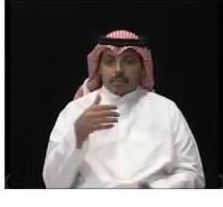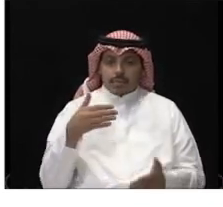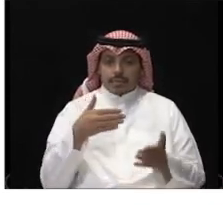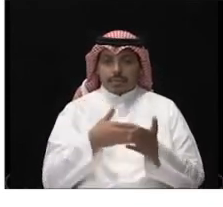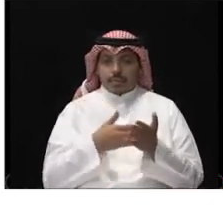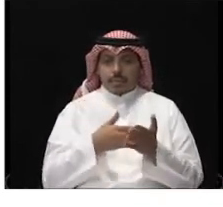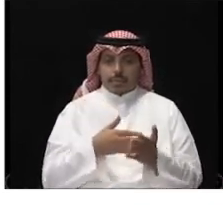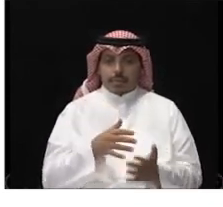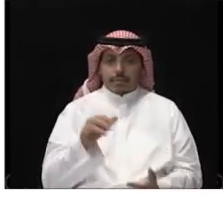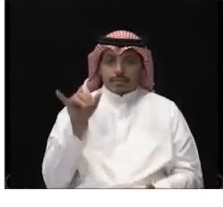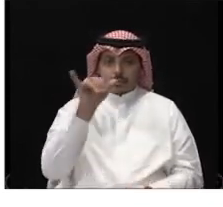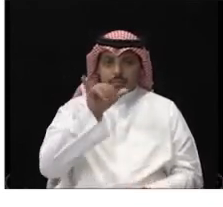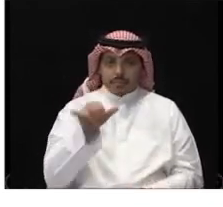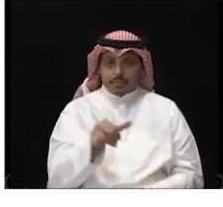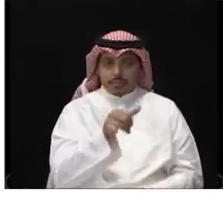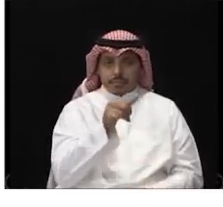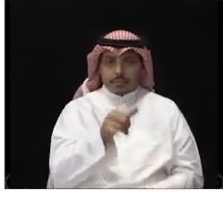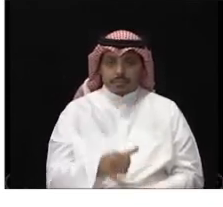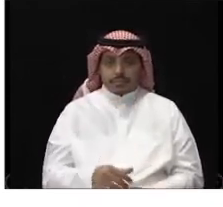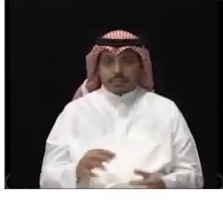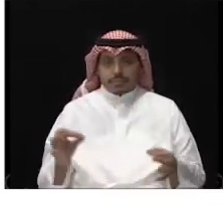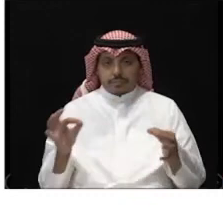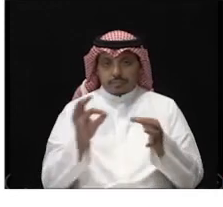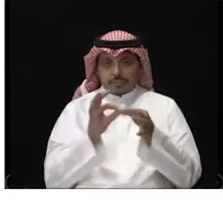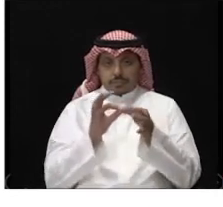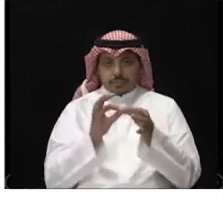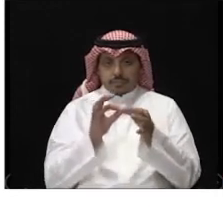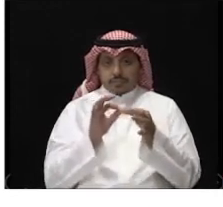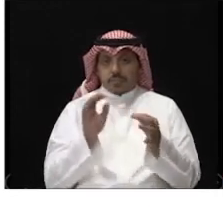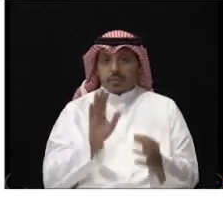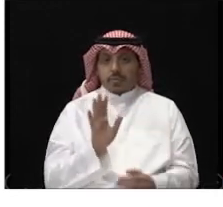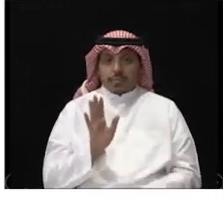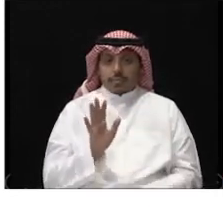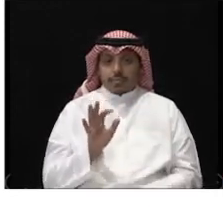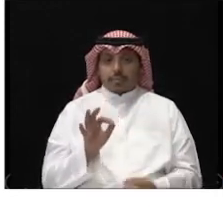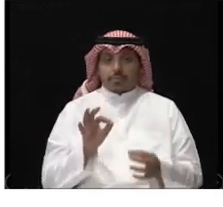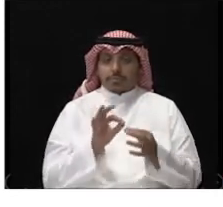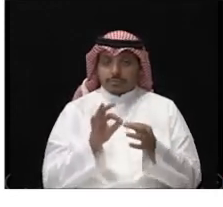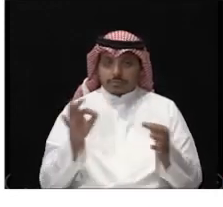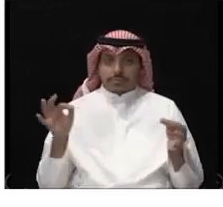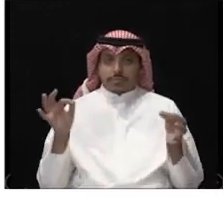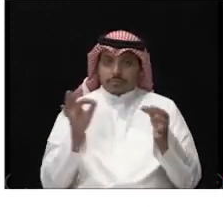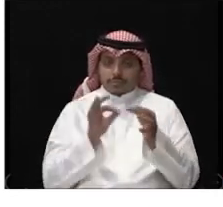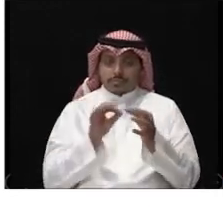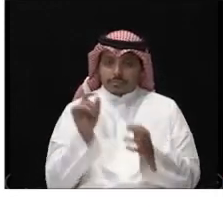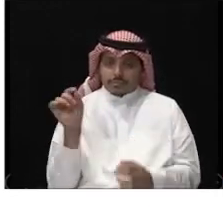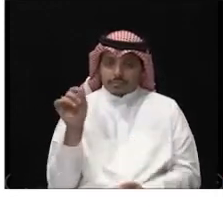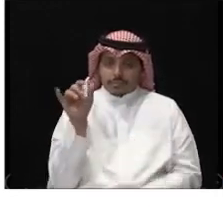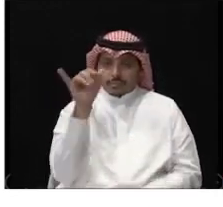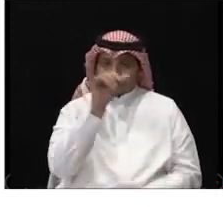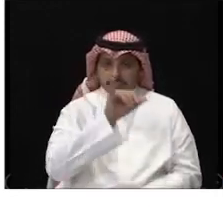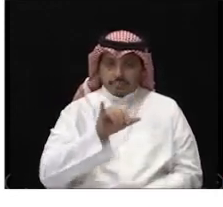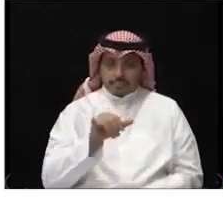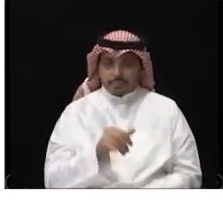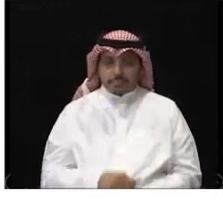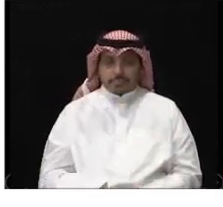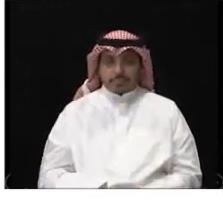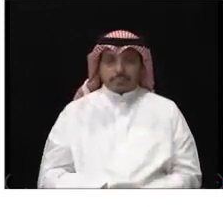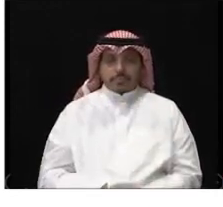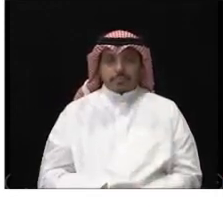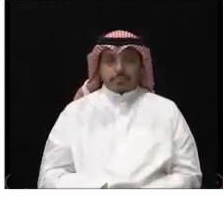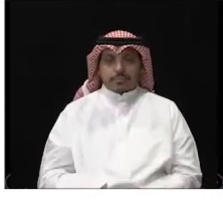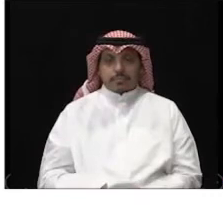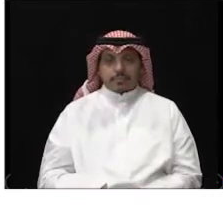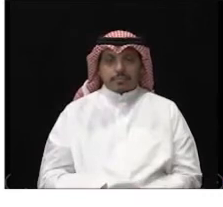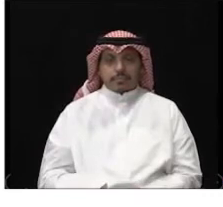منفصلة؟ متصلة، لاحظ اليد هنا، ولاحظ هنا قد تأتي هذه في نهاية الكلمة منفصلة، أما هنا